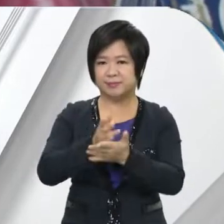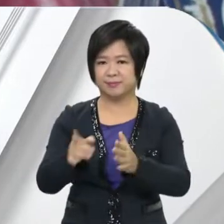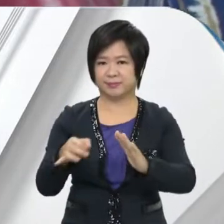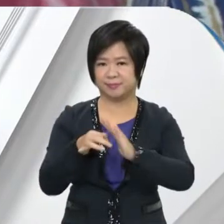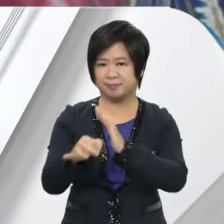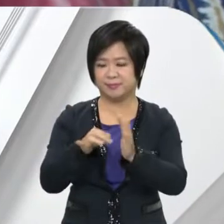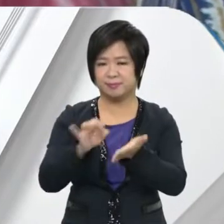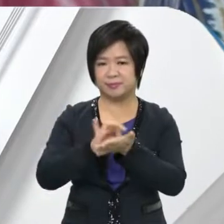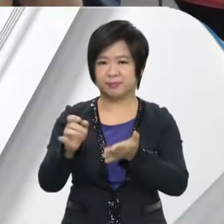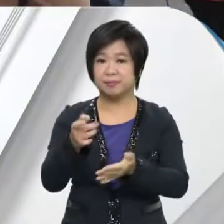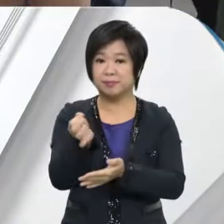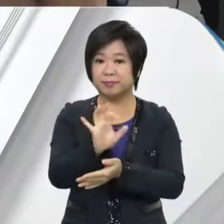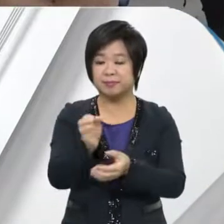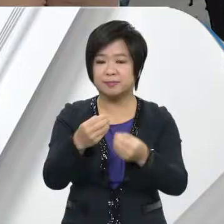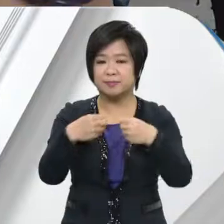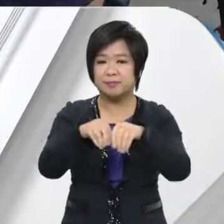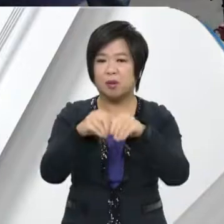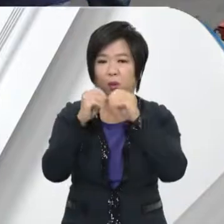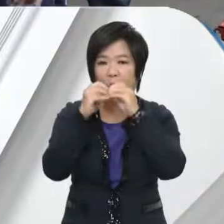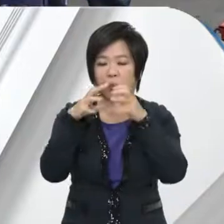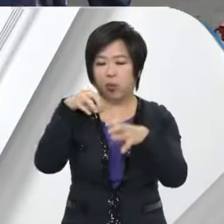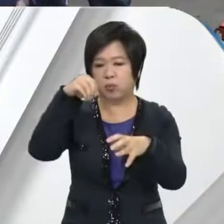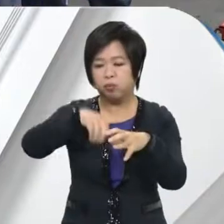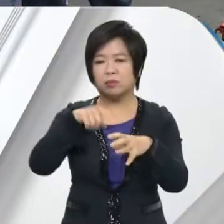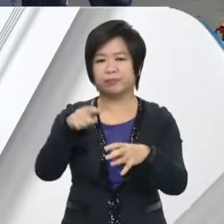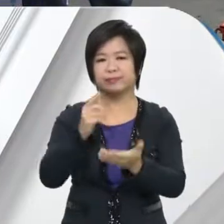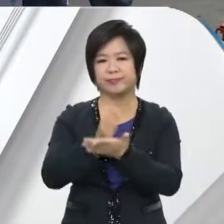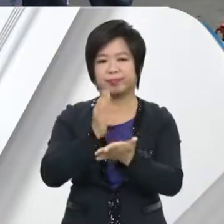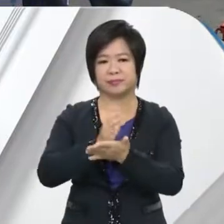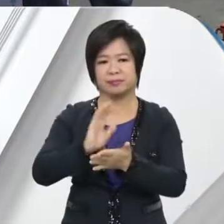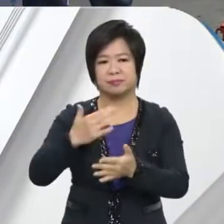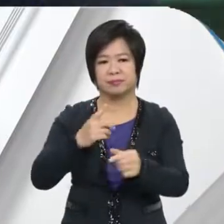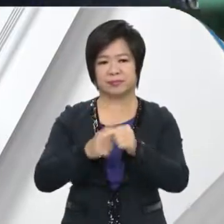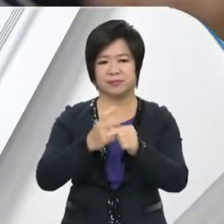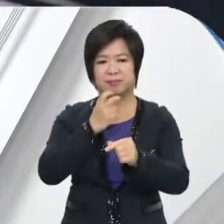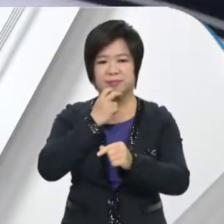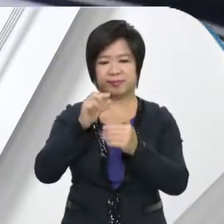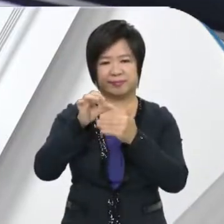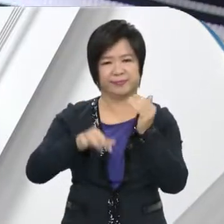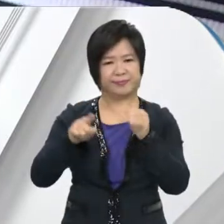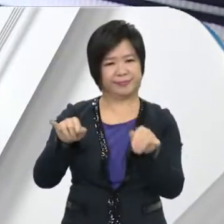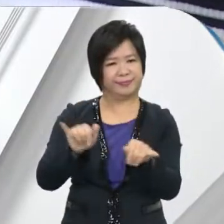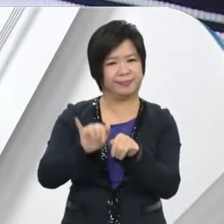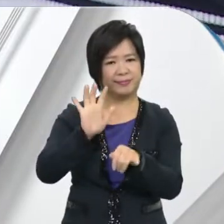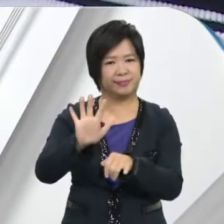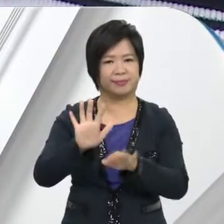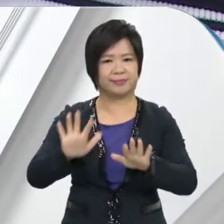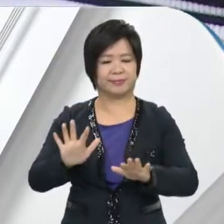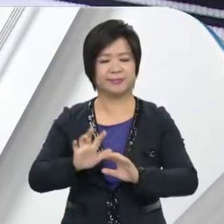家唔是前提供油纸篓嘅。不过，考下到老中央嘅法规 report， 也请做